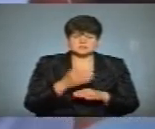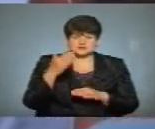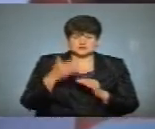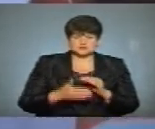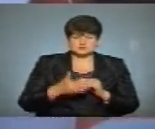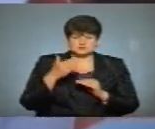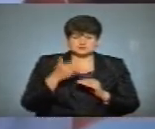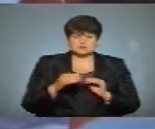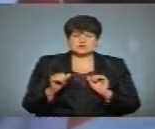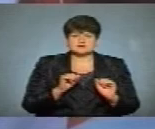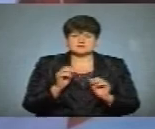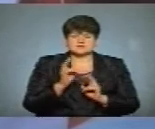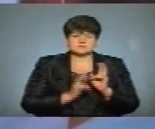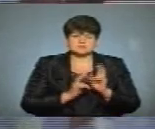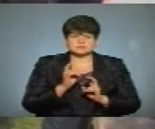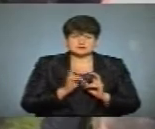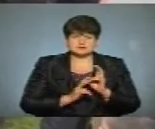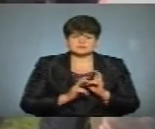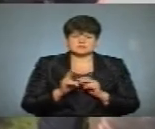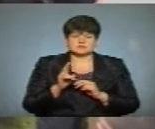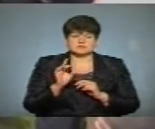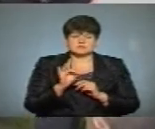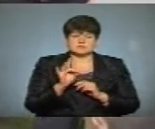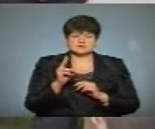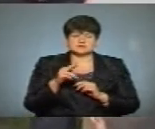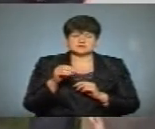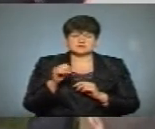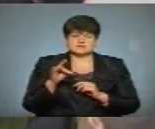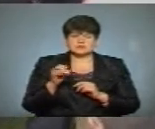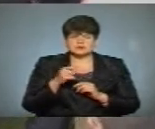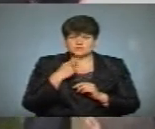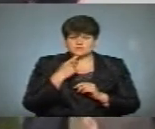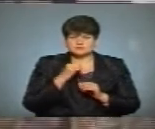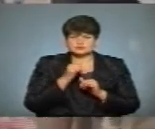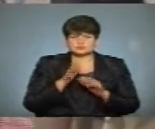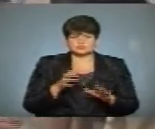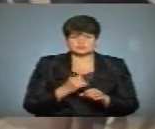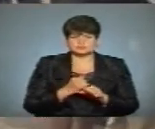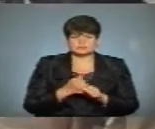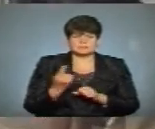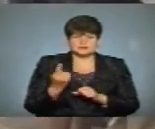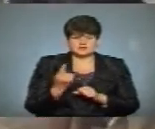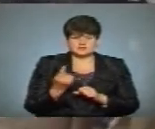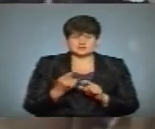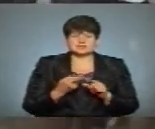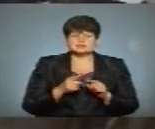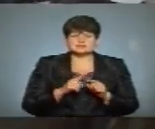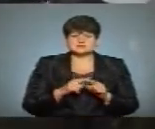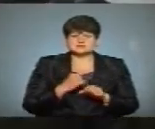греблі. Керівник підприємства Роман Дерені розповів, що зробити цього не може. По-перше, це